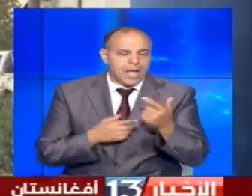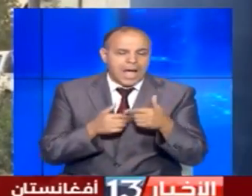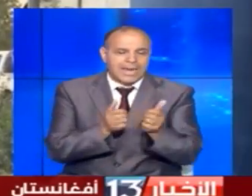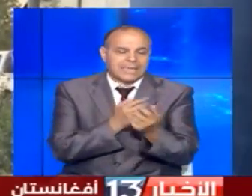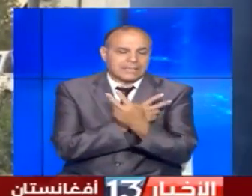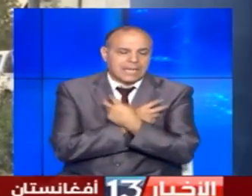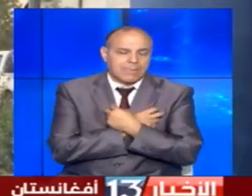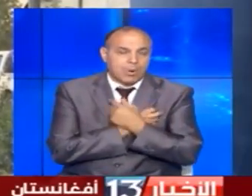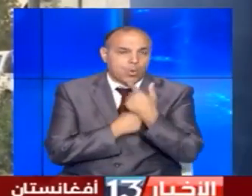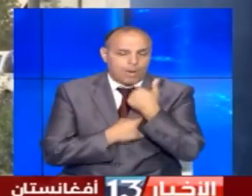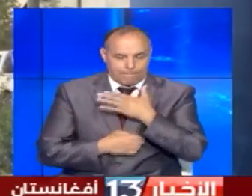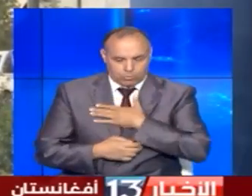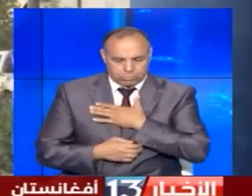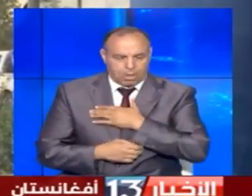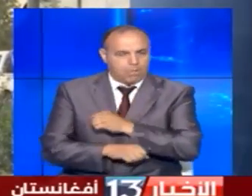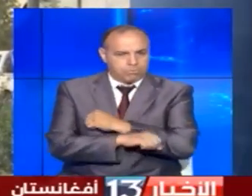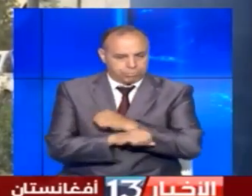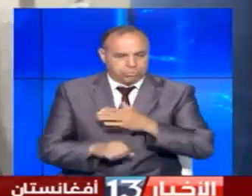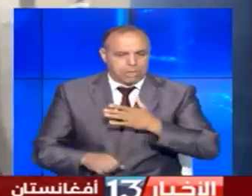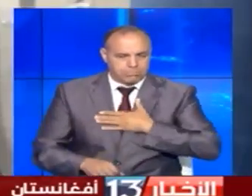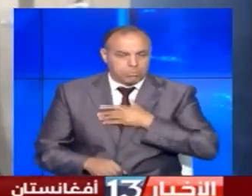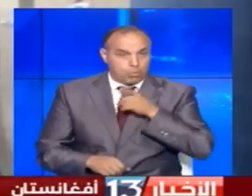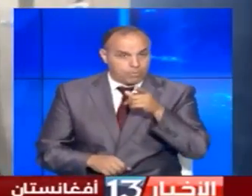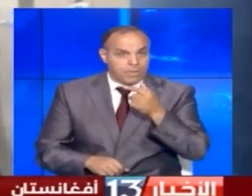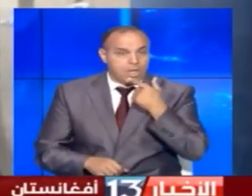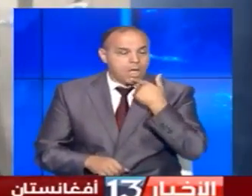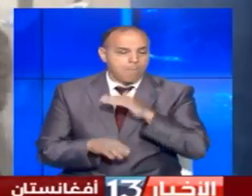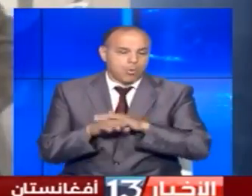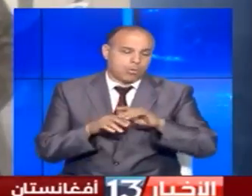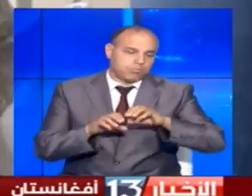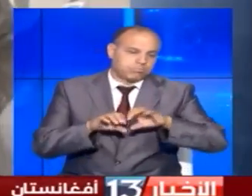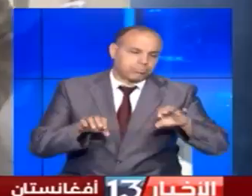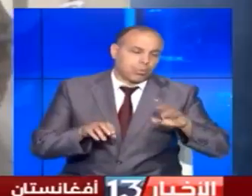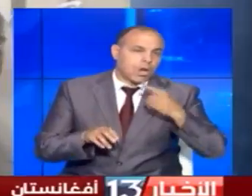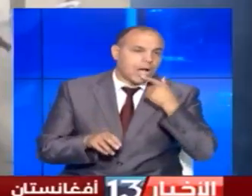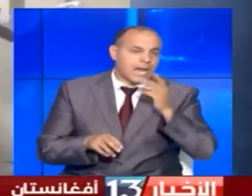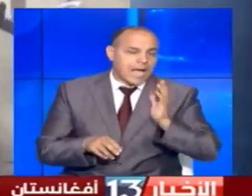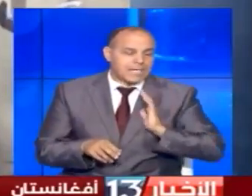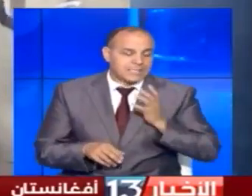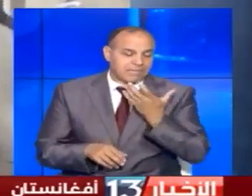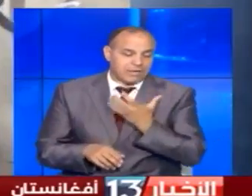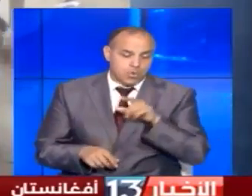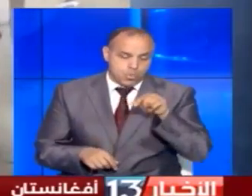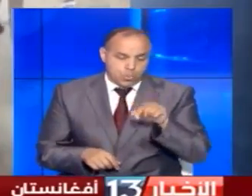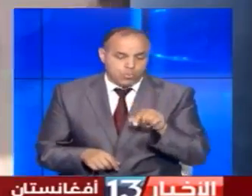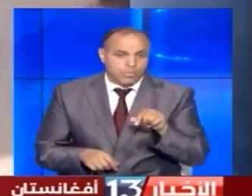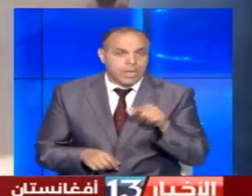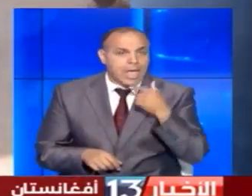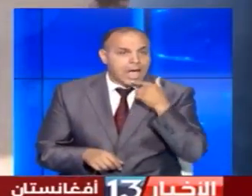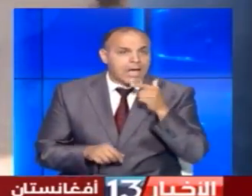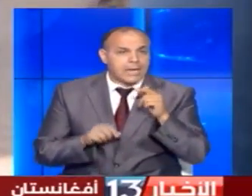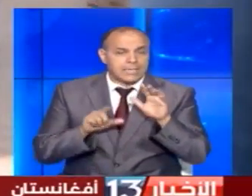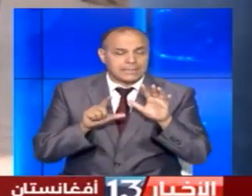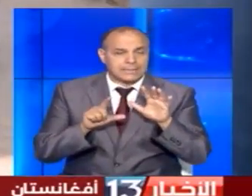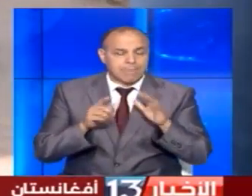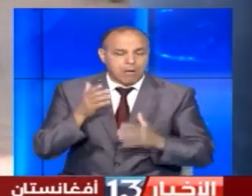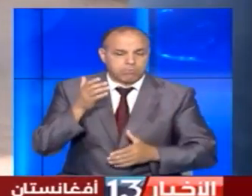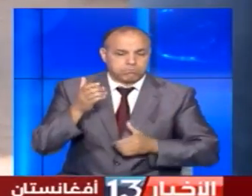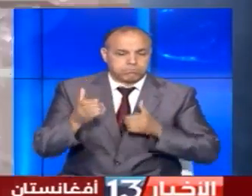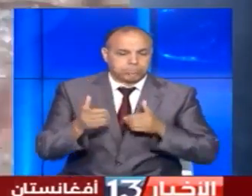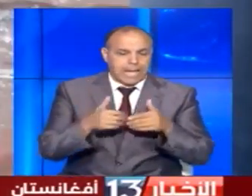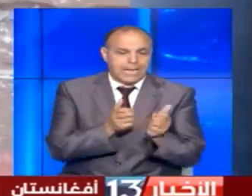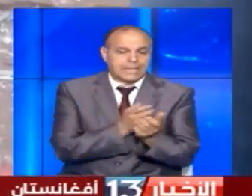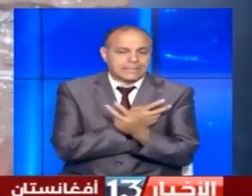طالبان مسؤوليتها عن الهجوم. وفي سياق منفصل، ذكر الجيش الأفغاني اليوم أن 7 مسلحين من